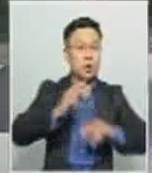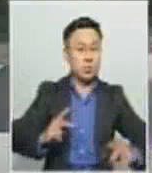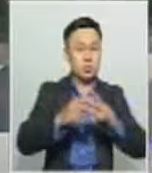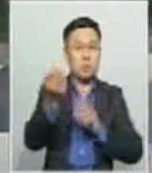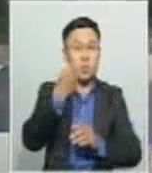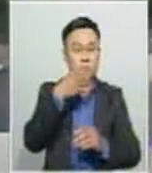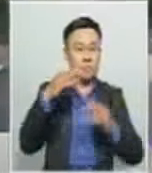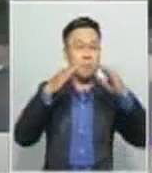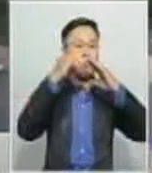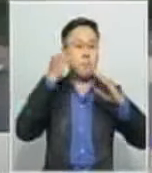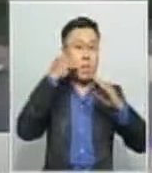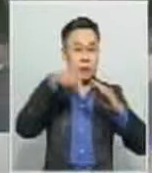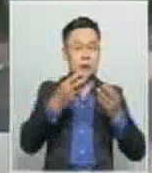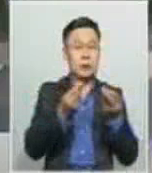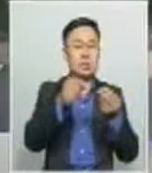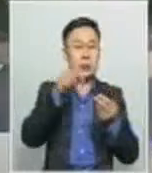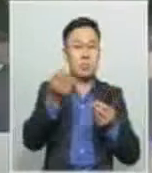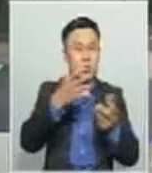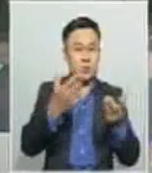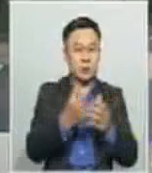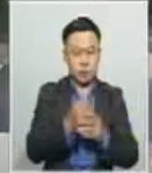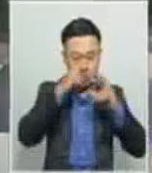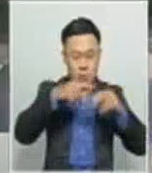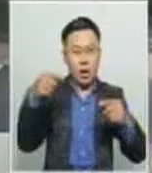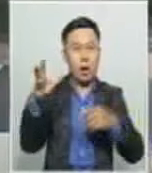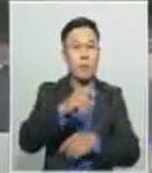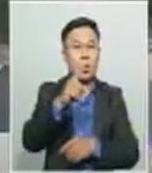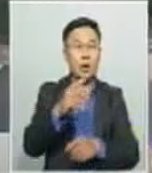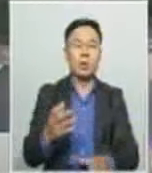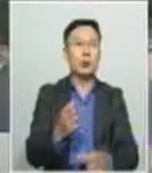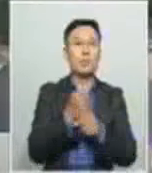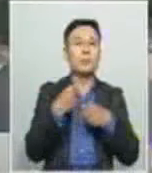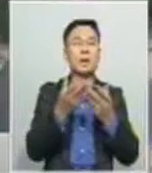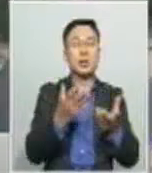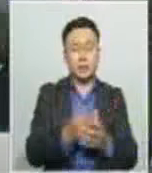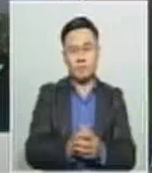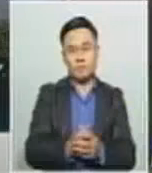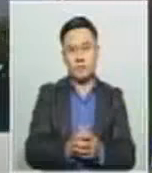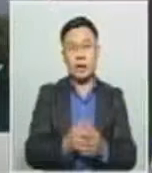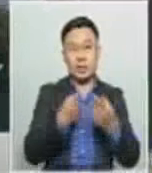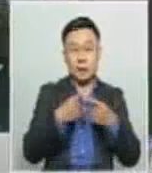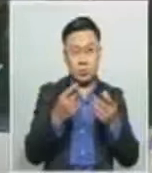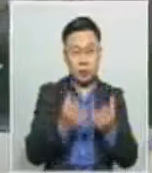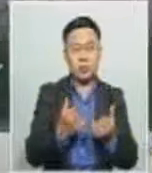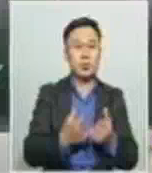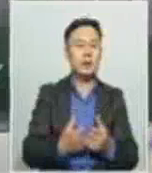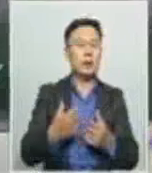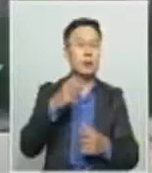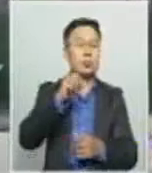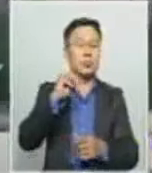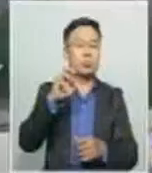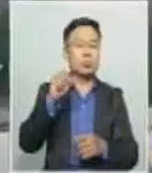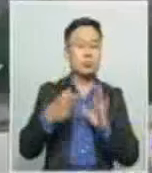แล้วก็อ้าวก็ถูกฟ้องนะครับนี่แหละฮะแต่ว่าล่าสุดเนี่ยคุณสมศักดิ์ปริศนานันทกุลนะครับก็ได้ให้สัมภาษณ์